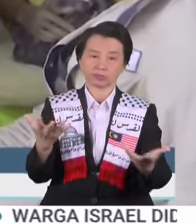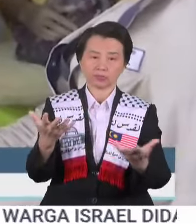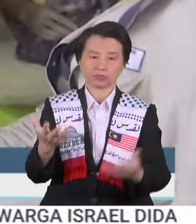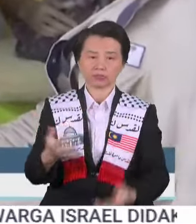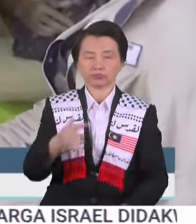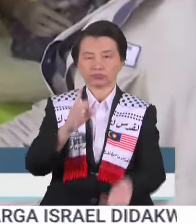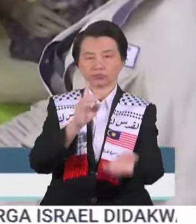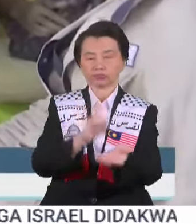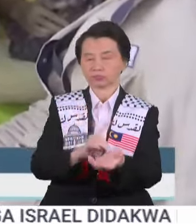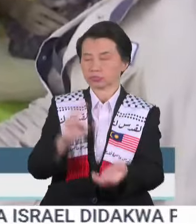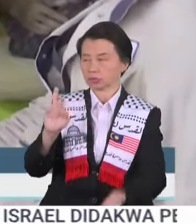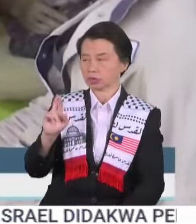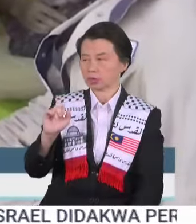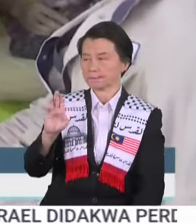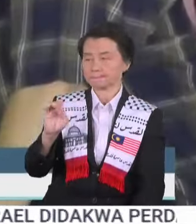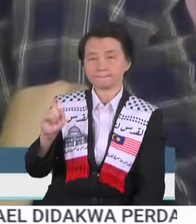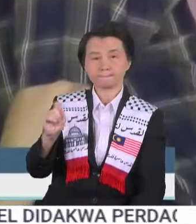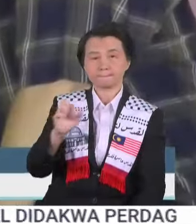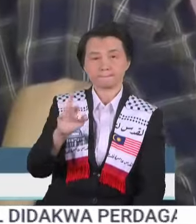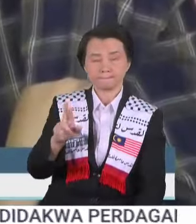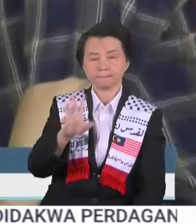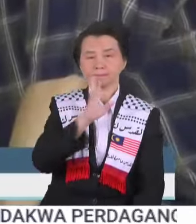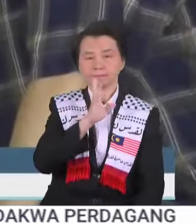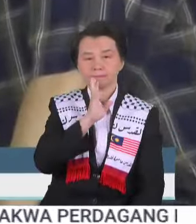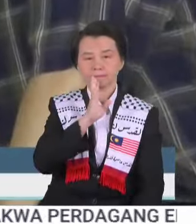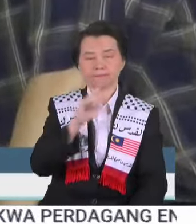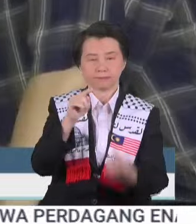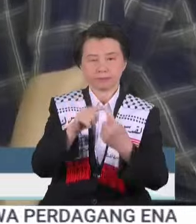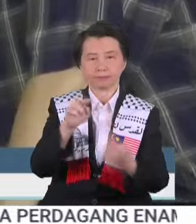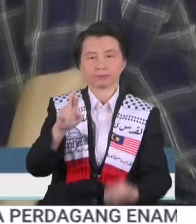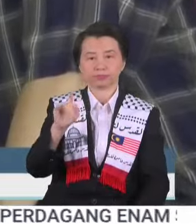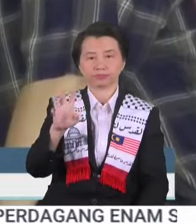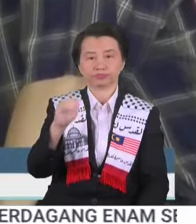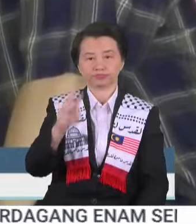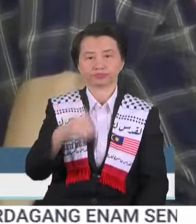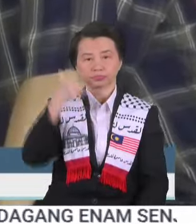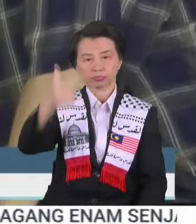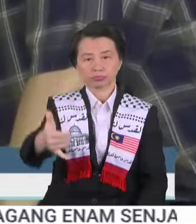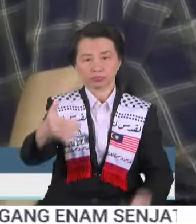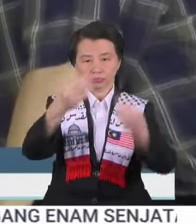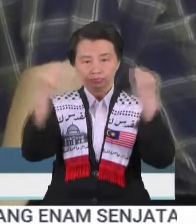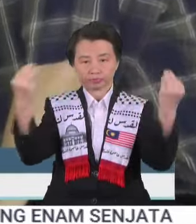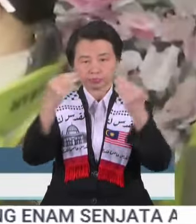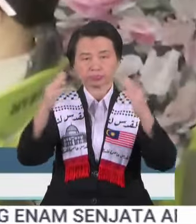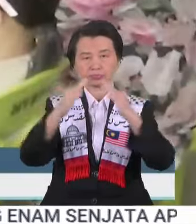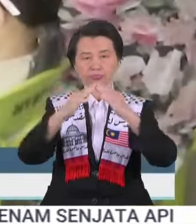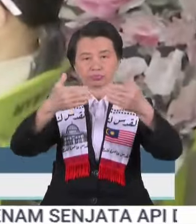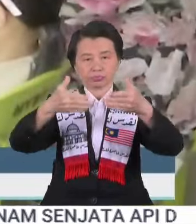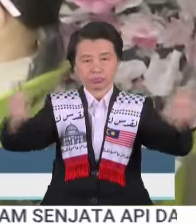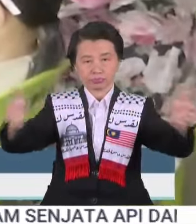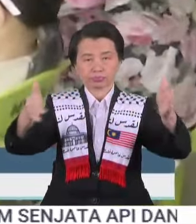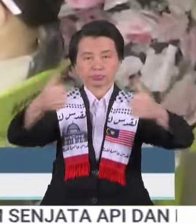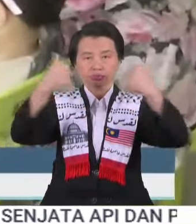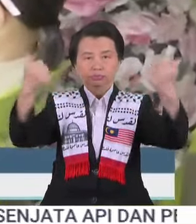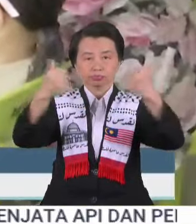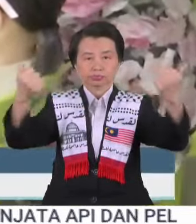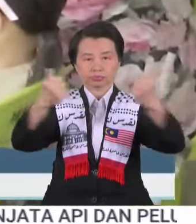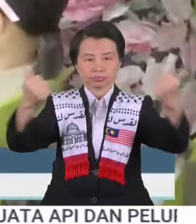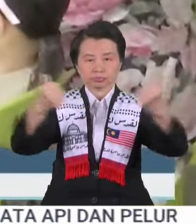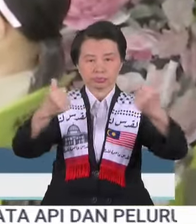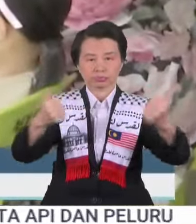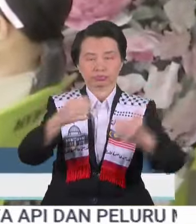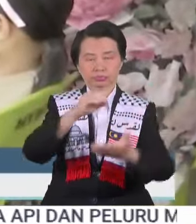Dato' Robert yang juga Adun Bingkor berkata demikian kepada RTM ketika menghadiri Majlis Rumah Terbuka Aidilfitri di